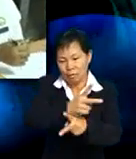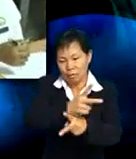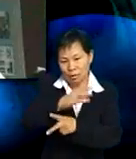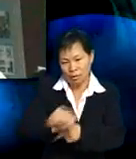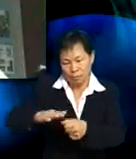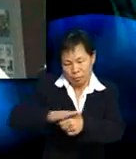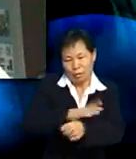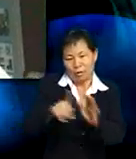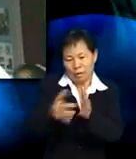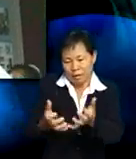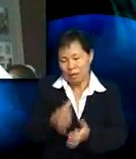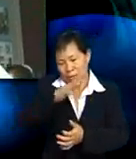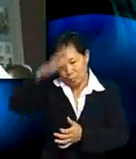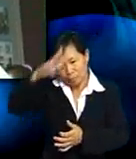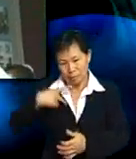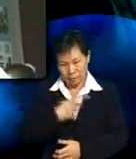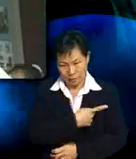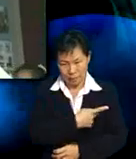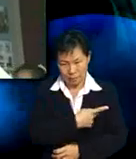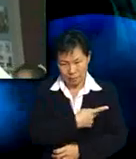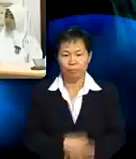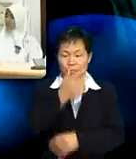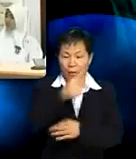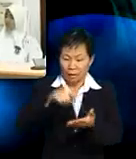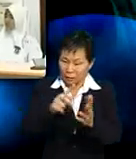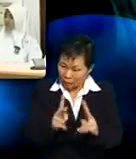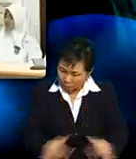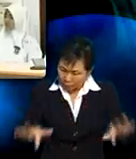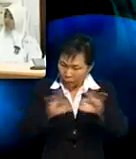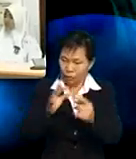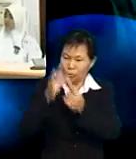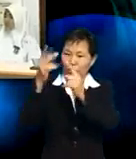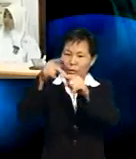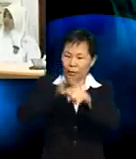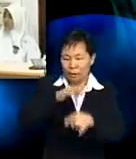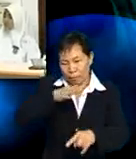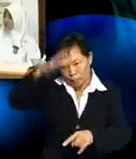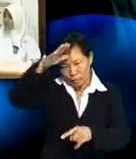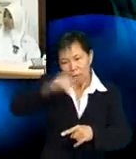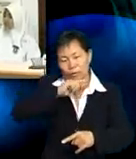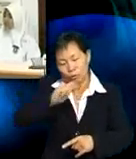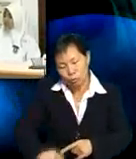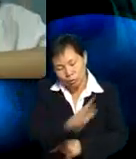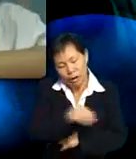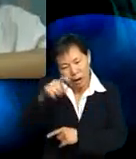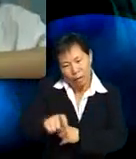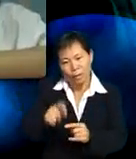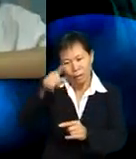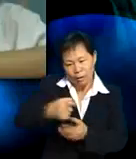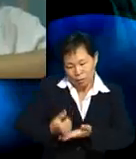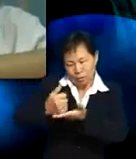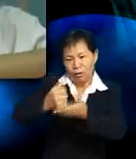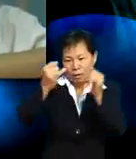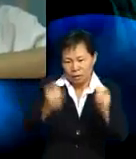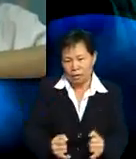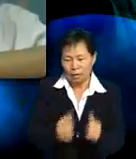dan memenuhi kehendak ibu bapa kita. Hal ini sangat penting terutamanya kepada ibu bapa yang uzur dan amat memerlukan pertolongan